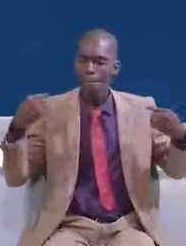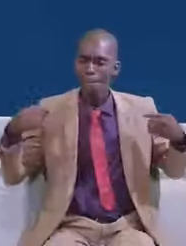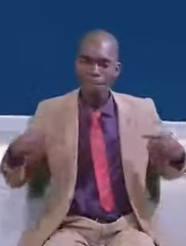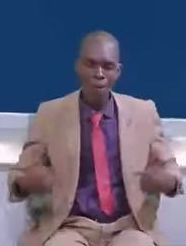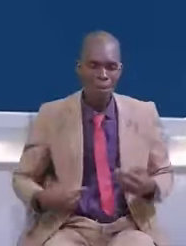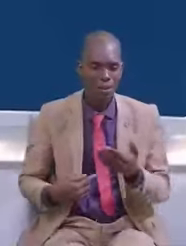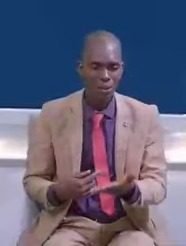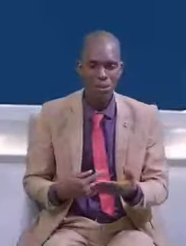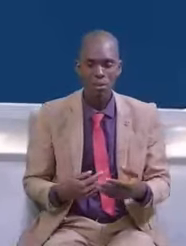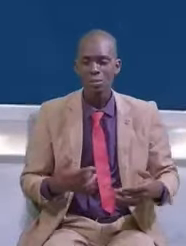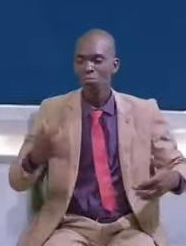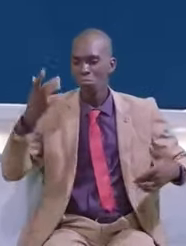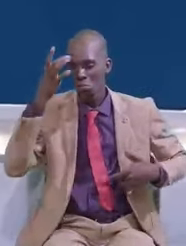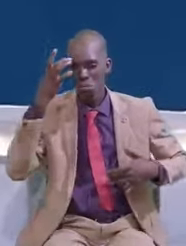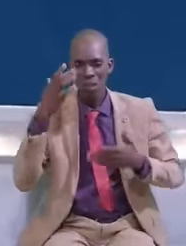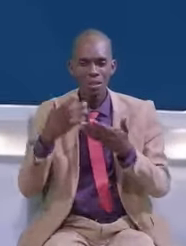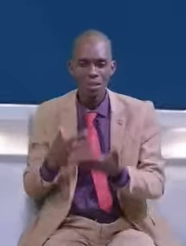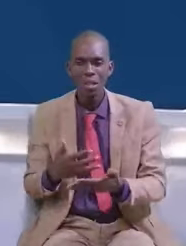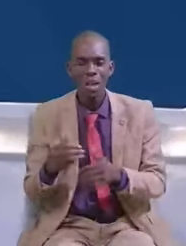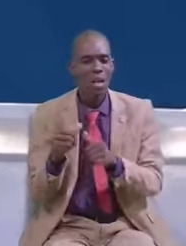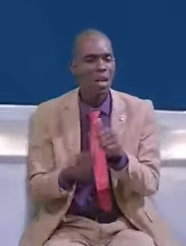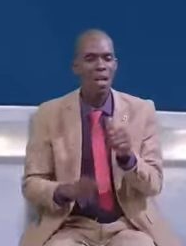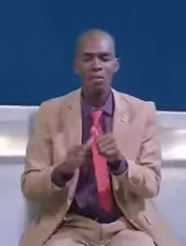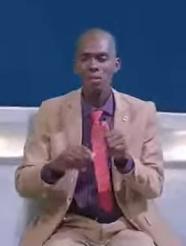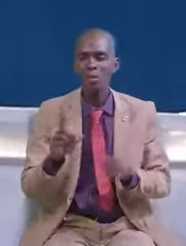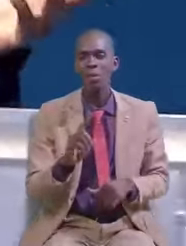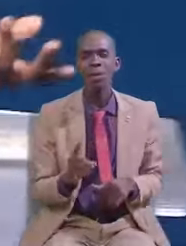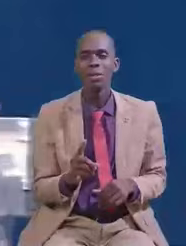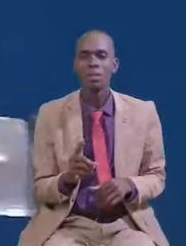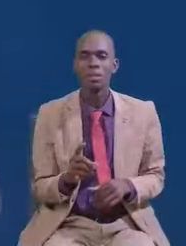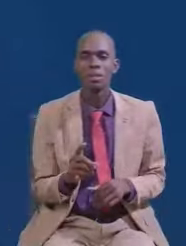pestes, partout. Il a dit,